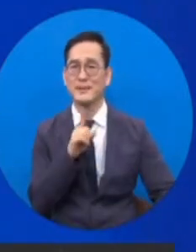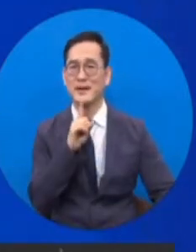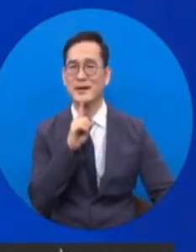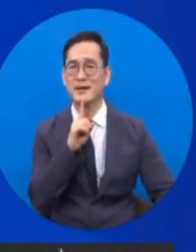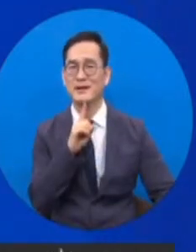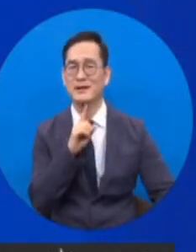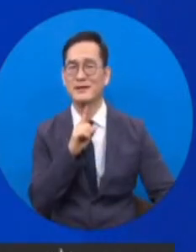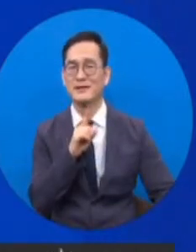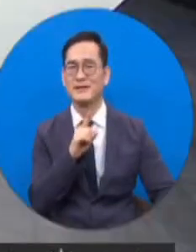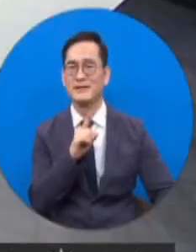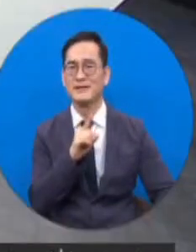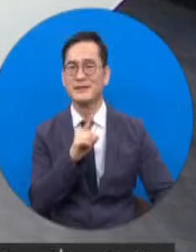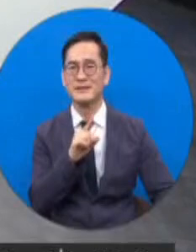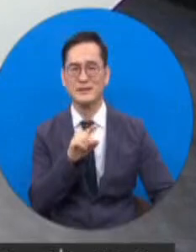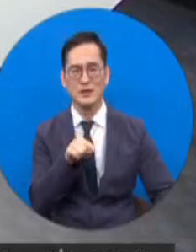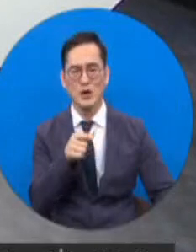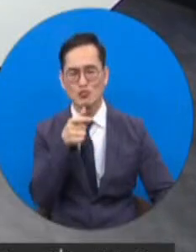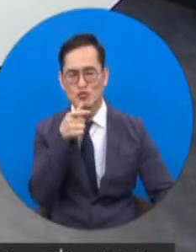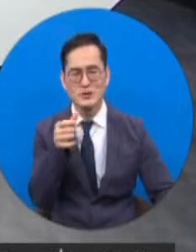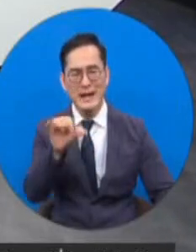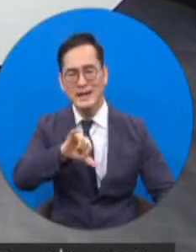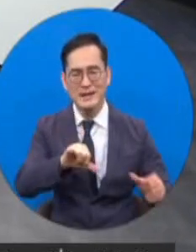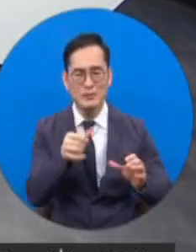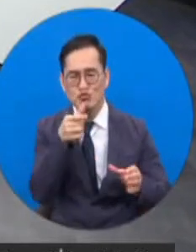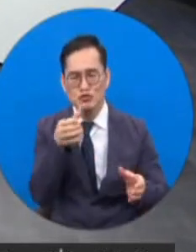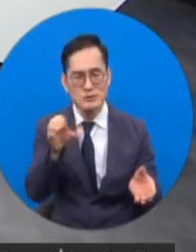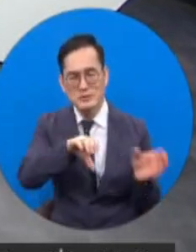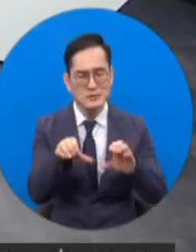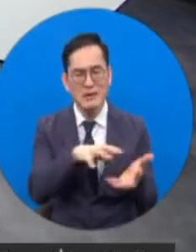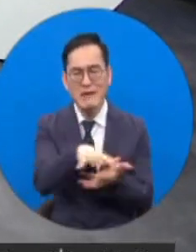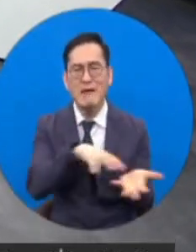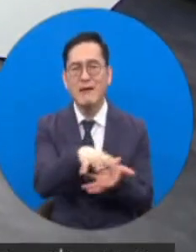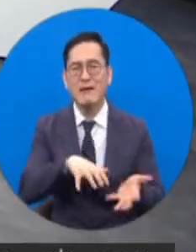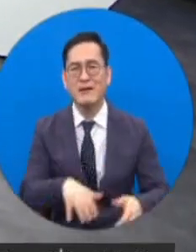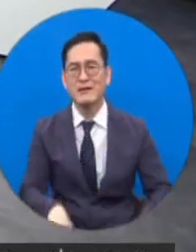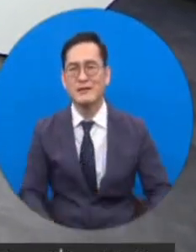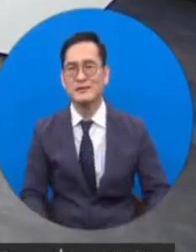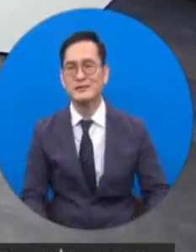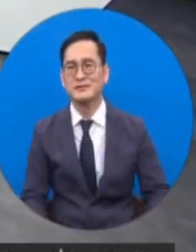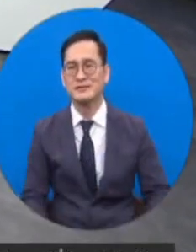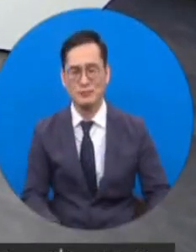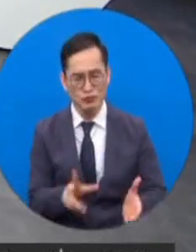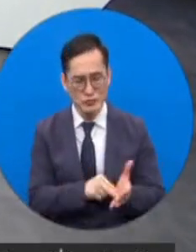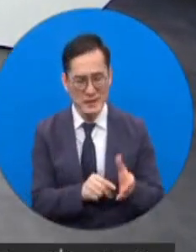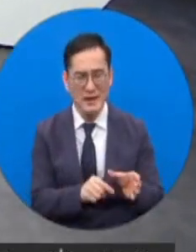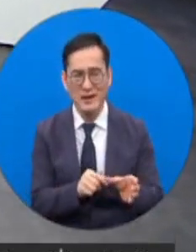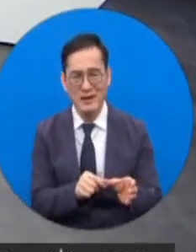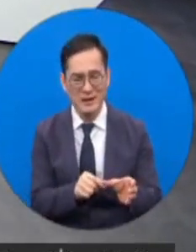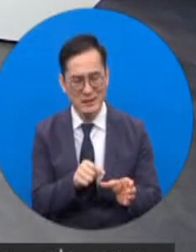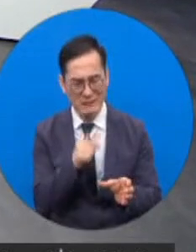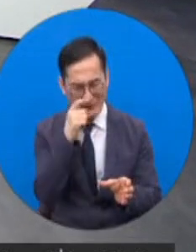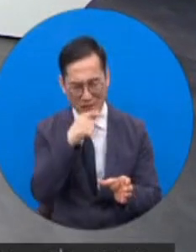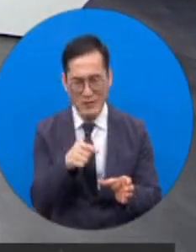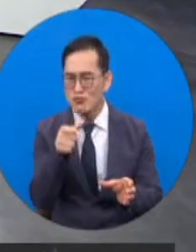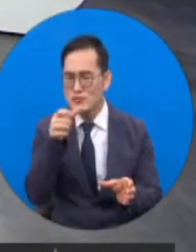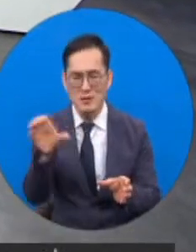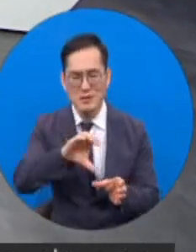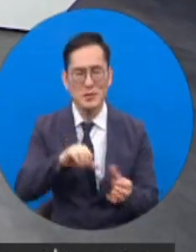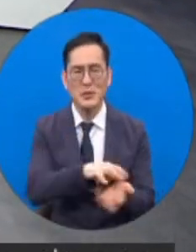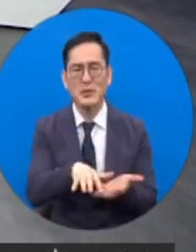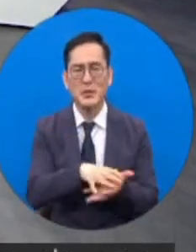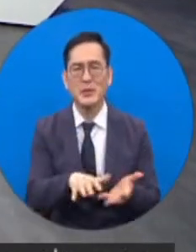상황 밖에 안된다 저건 적어보고 이건 이거 다 이거부터 해결하고 남에 대한 잘못된 점을 지적을 해야 되는게 옳지